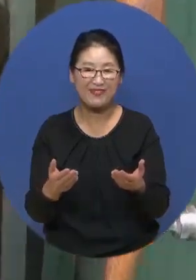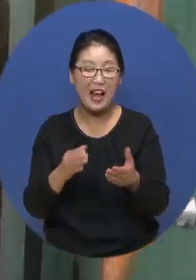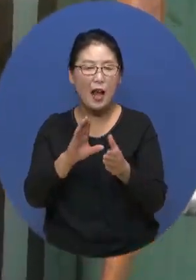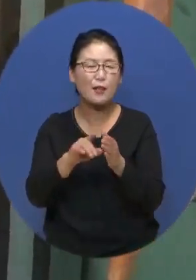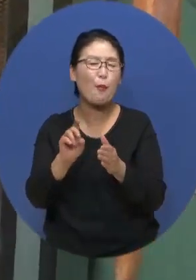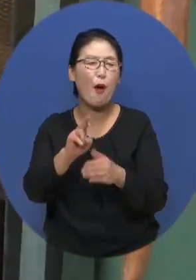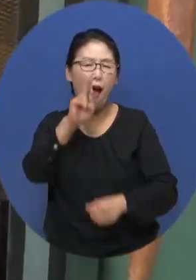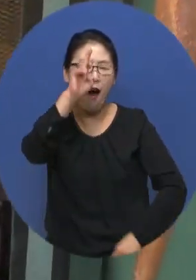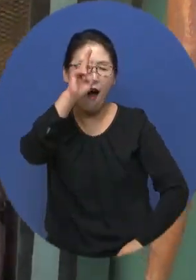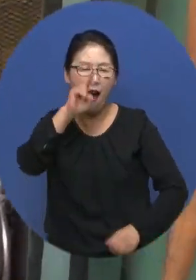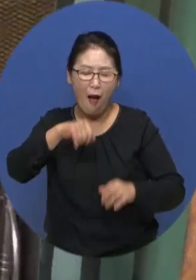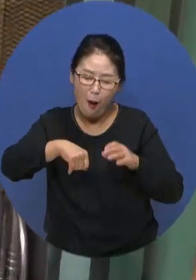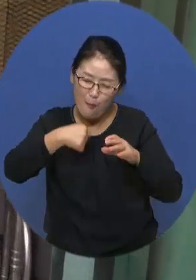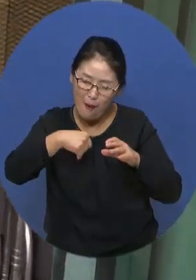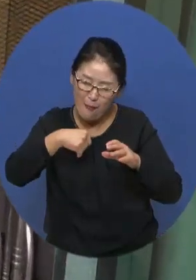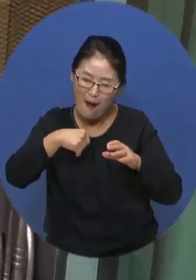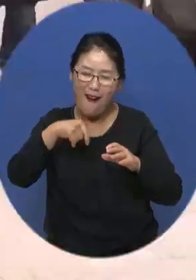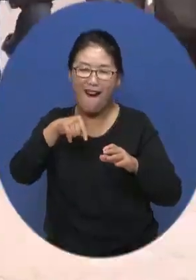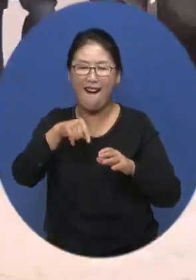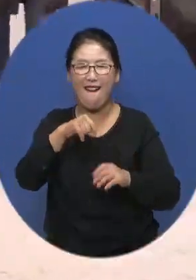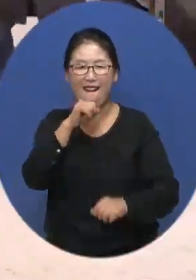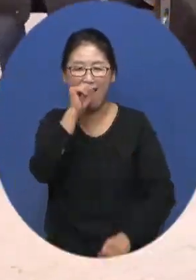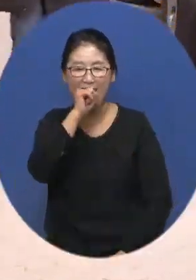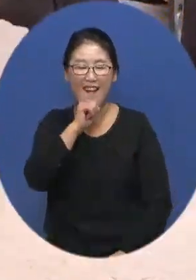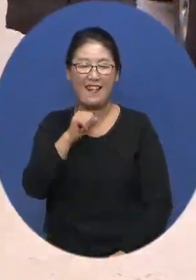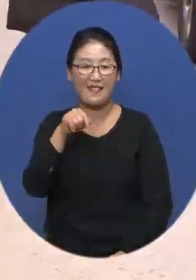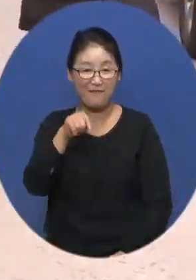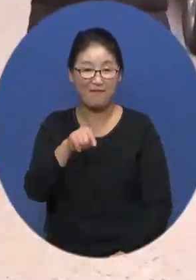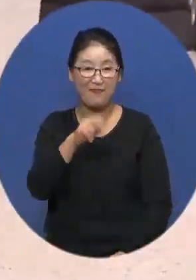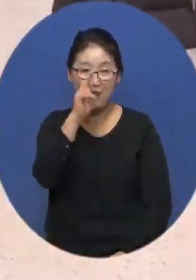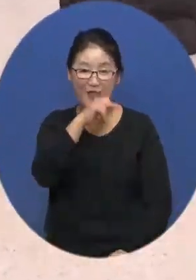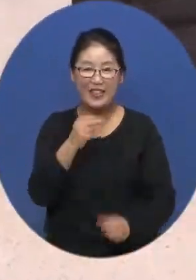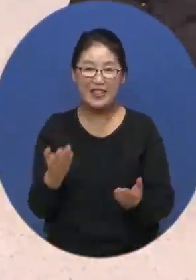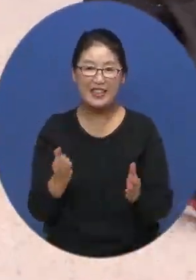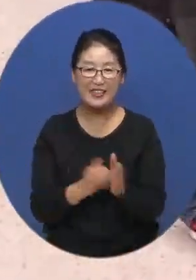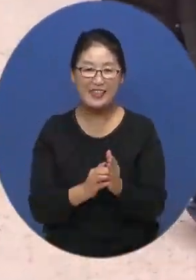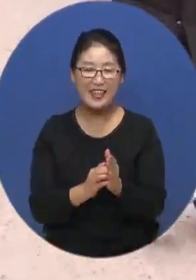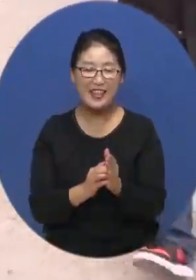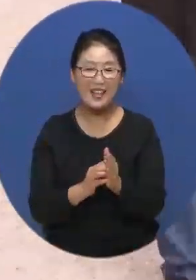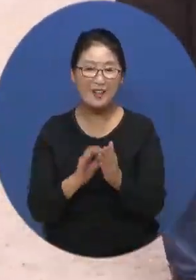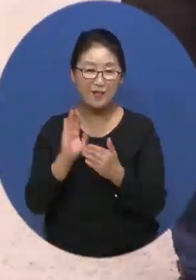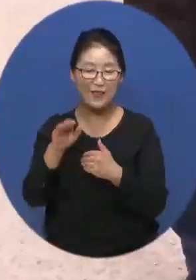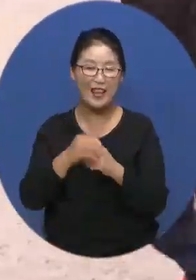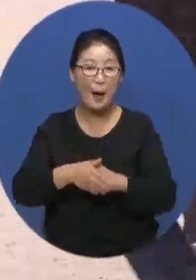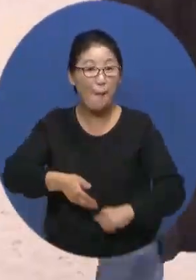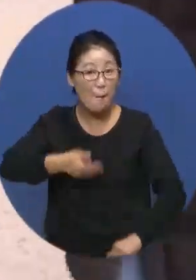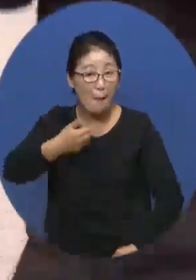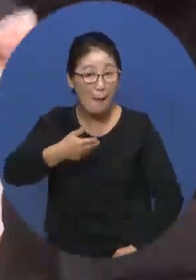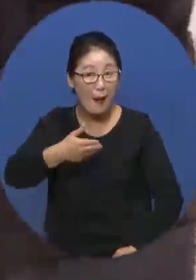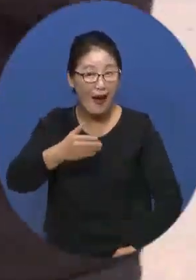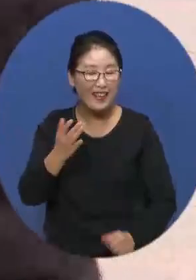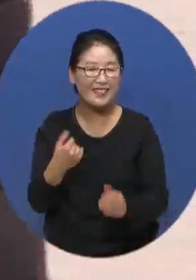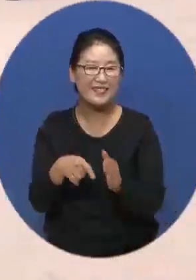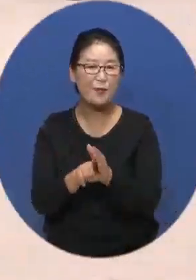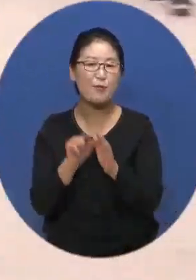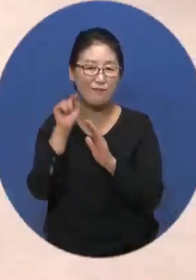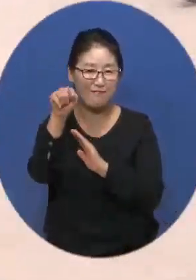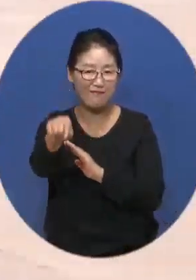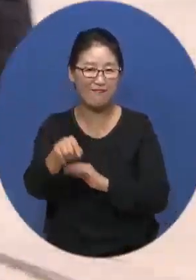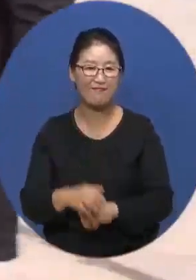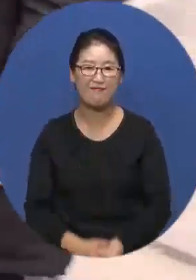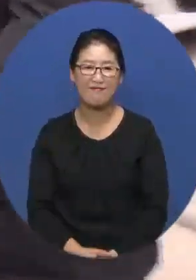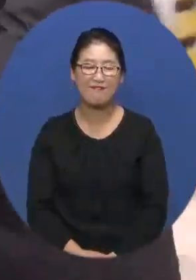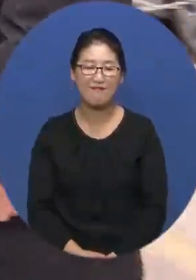점심시간. 오전 업무가 끝나기 무섭게 어느 때보다 밝은 표정으로 회사를 나서는 직원들. 이럴 때 보면